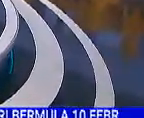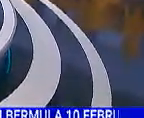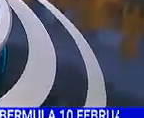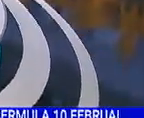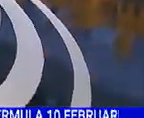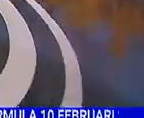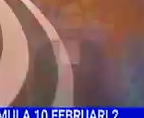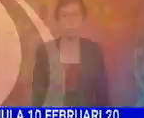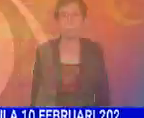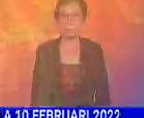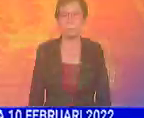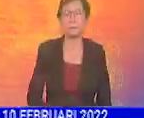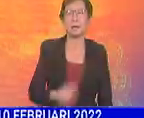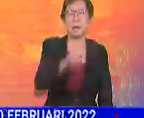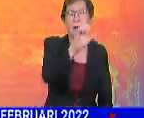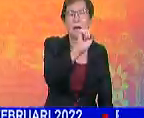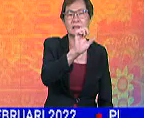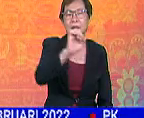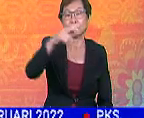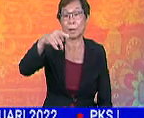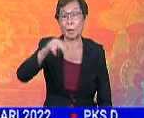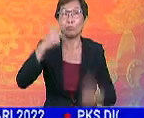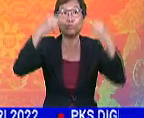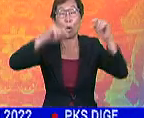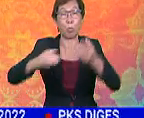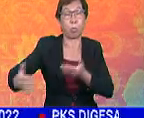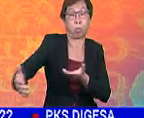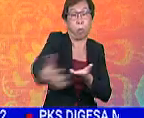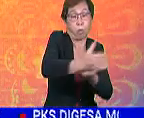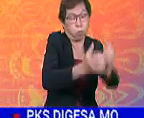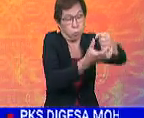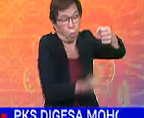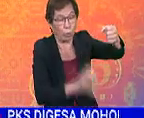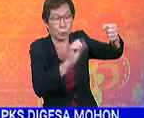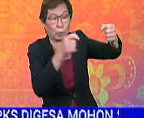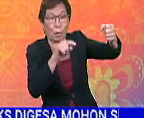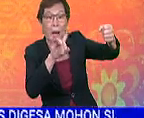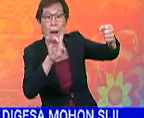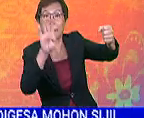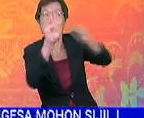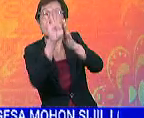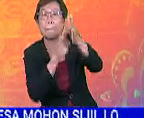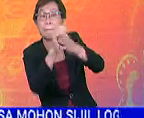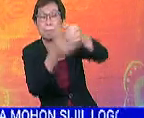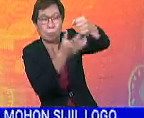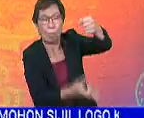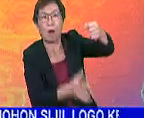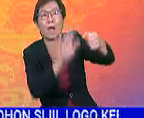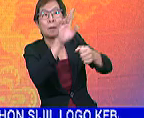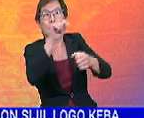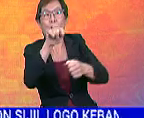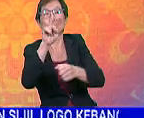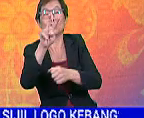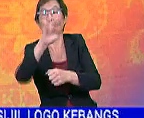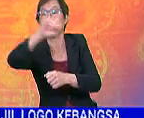skim simpanan pendidikan nasional sspm berjaya mengumpul tabungan sebanyak 10.8 bilion menerusi 5.2